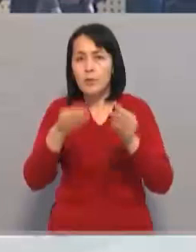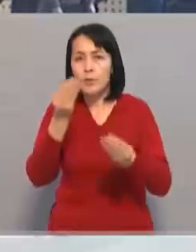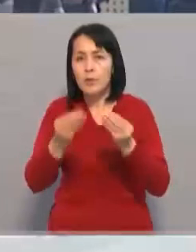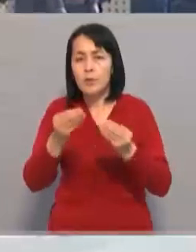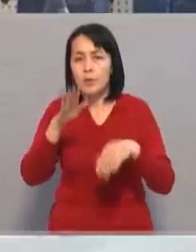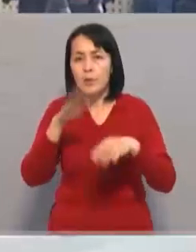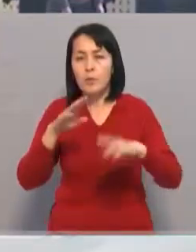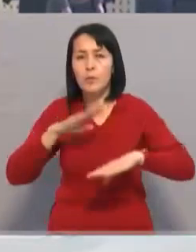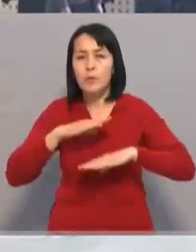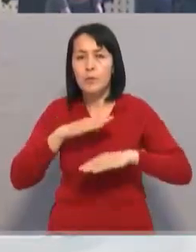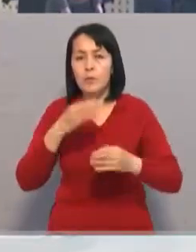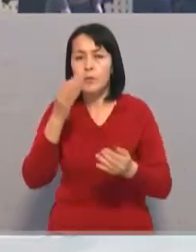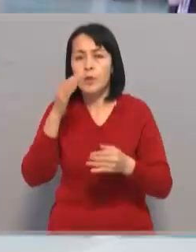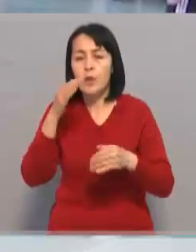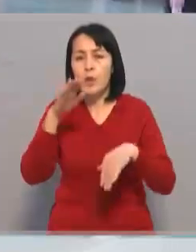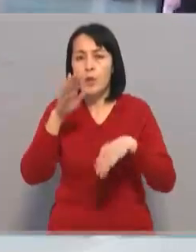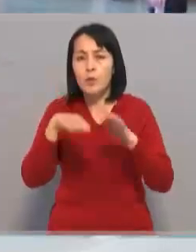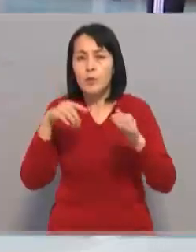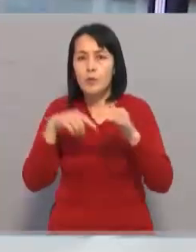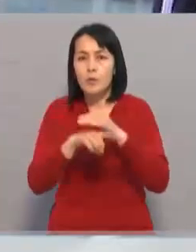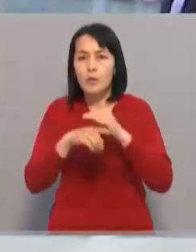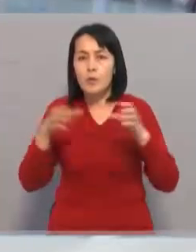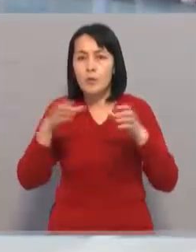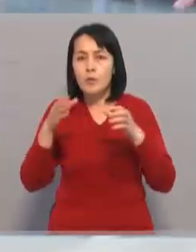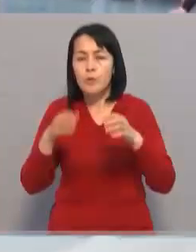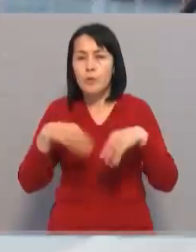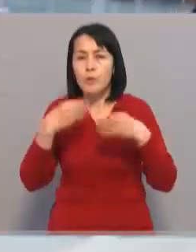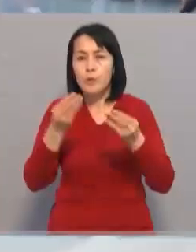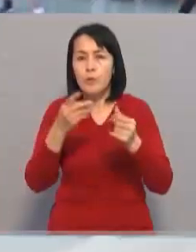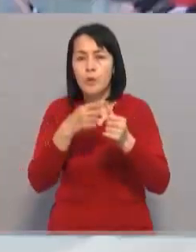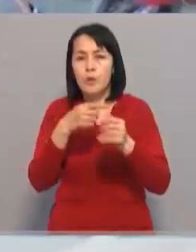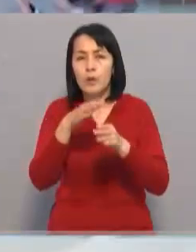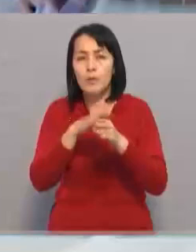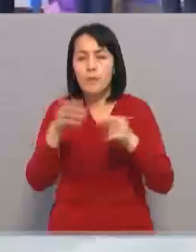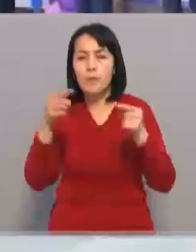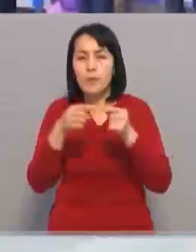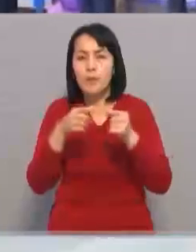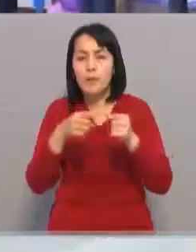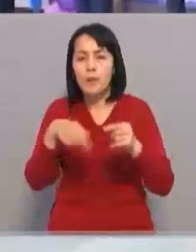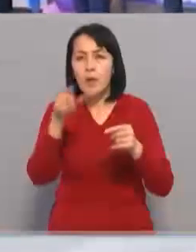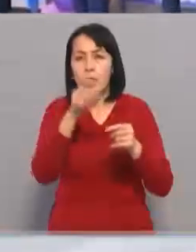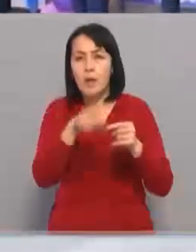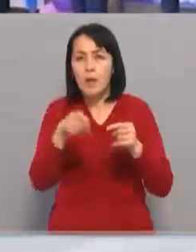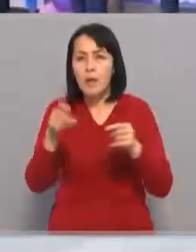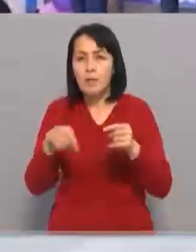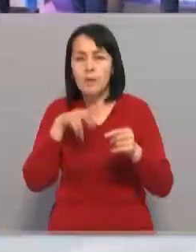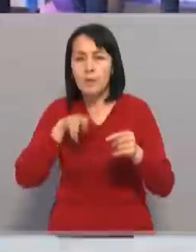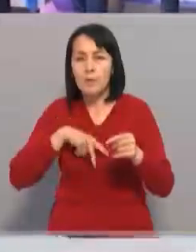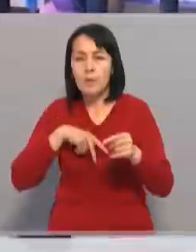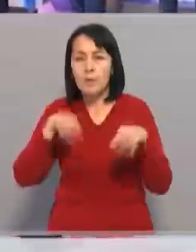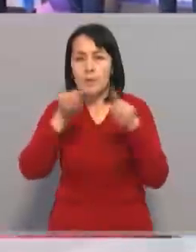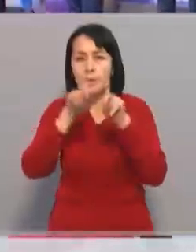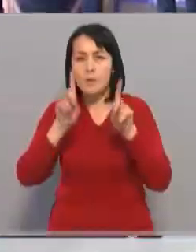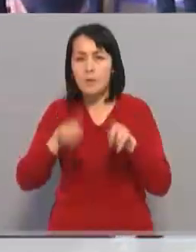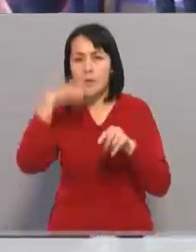ойыншы, үздік қорғаушы, үздік шабуылшы және үздік доп ұзатушы номинациялары бойынша анықталған жекелеген ойыншылар медальдармен,